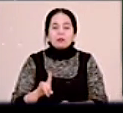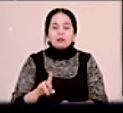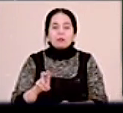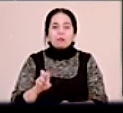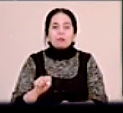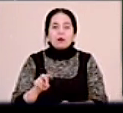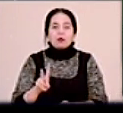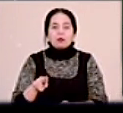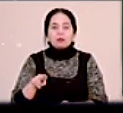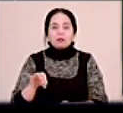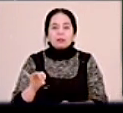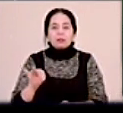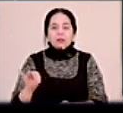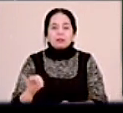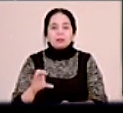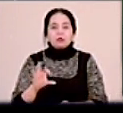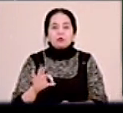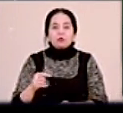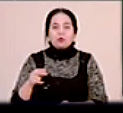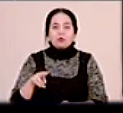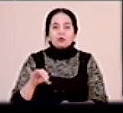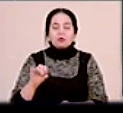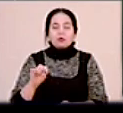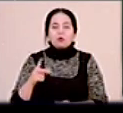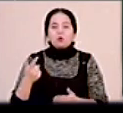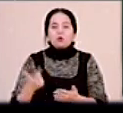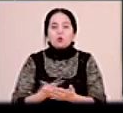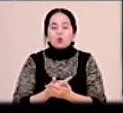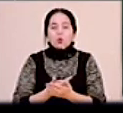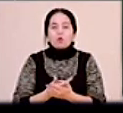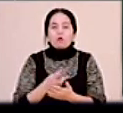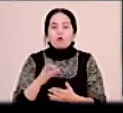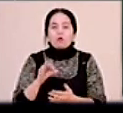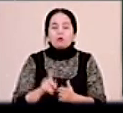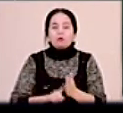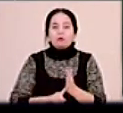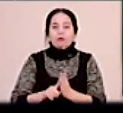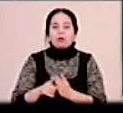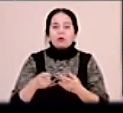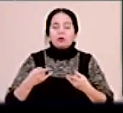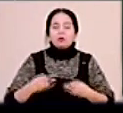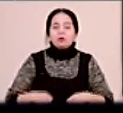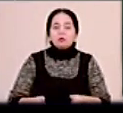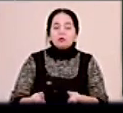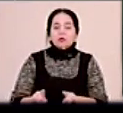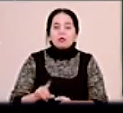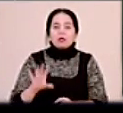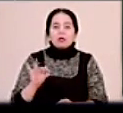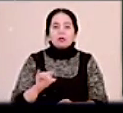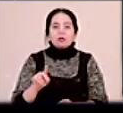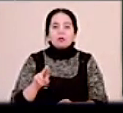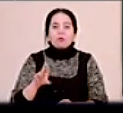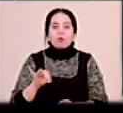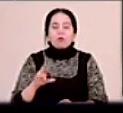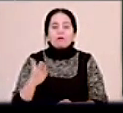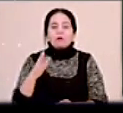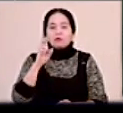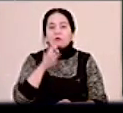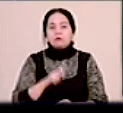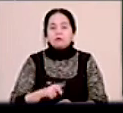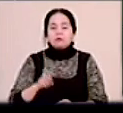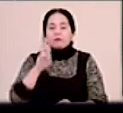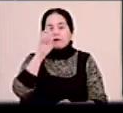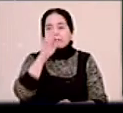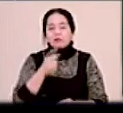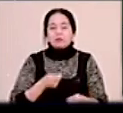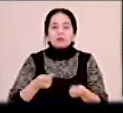Бактрии и Согдианы, он снова преобразился из македонского полководца в царя